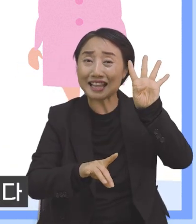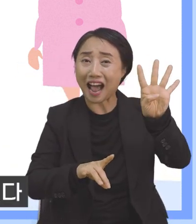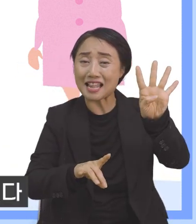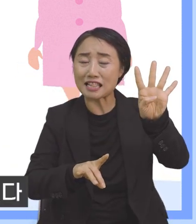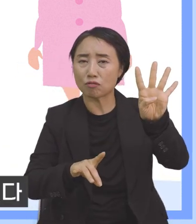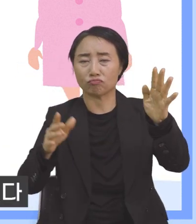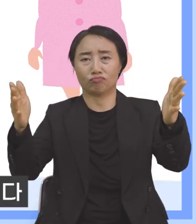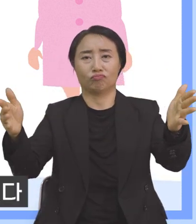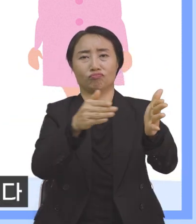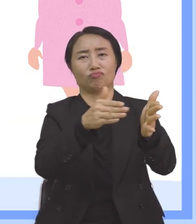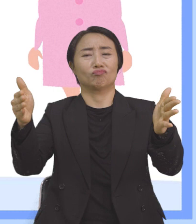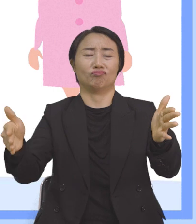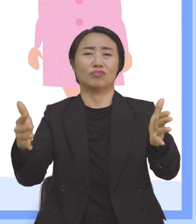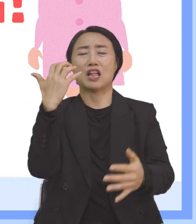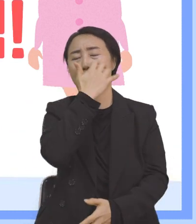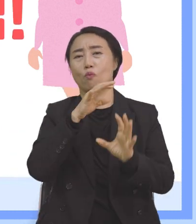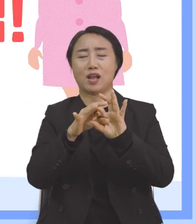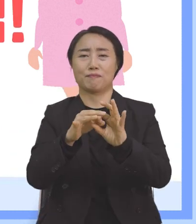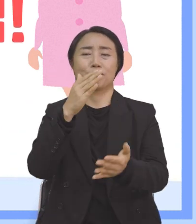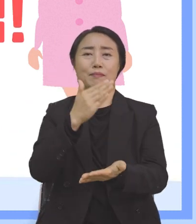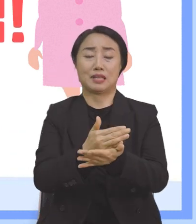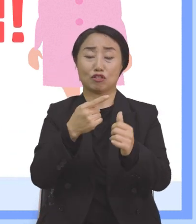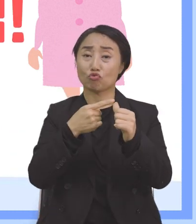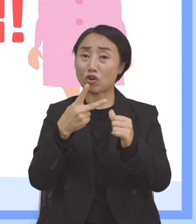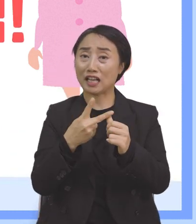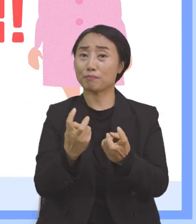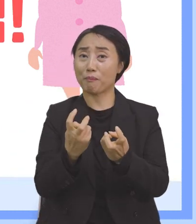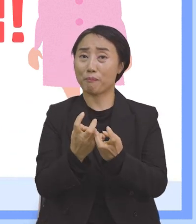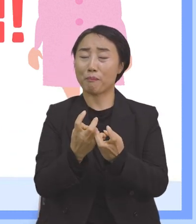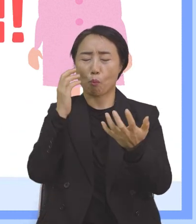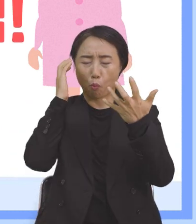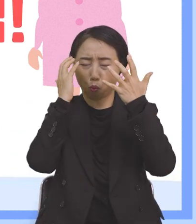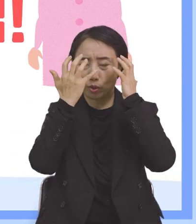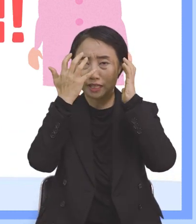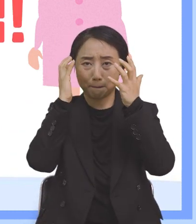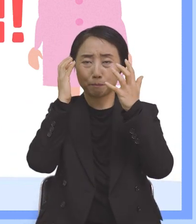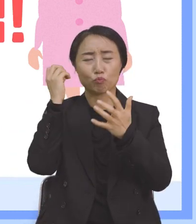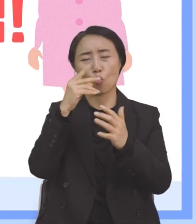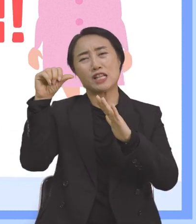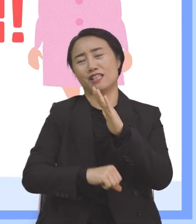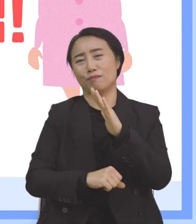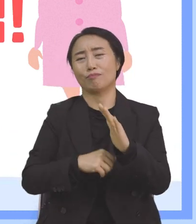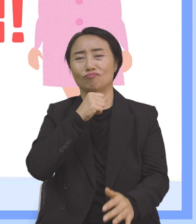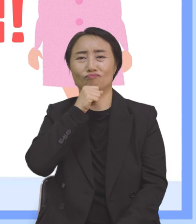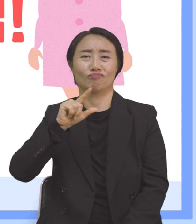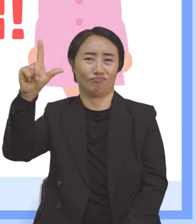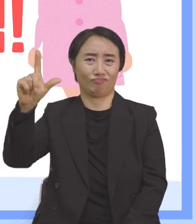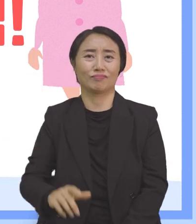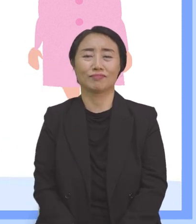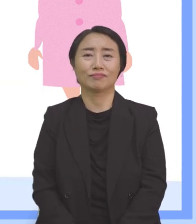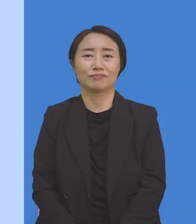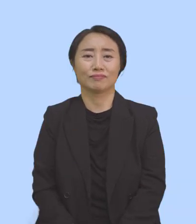4일까지 성관계를 피하는 방법입니다. 두 가지 주기 피임법 모두 방법이 복잡하고 실패율이 높다는